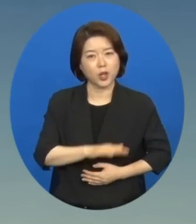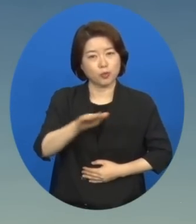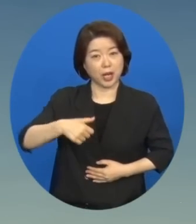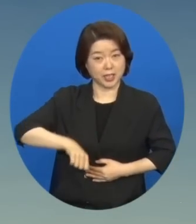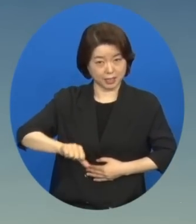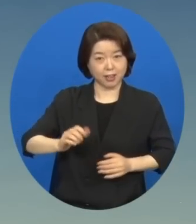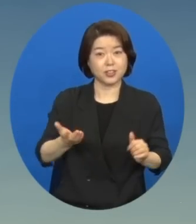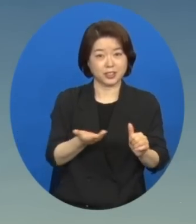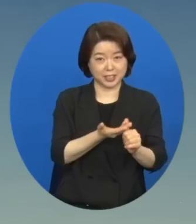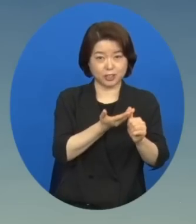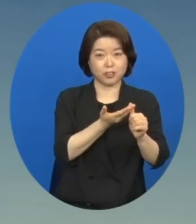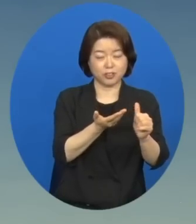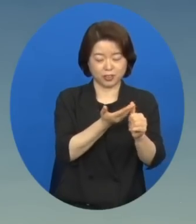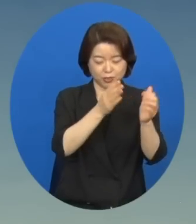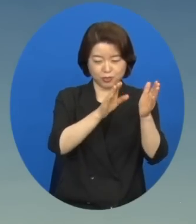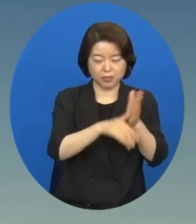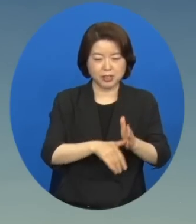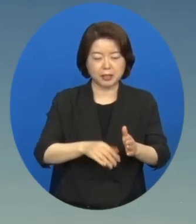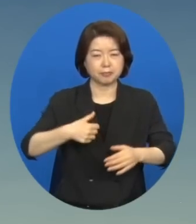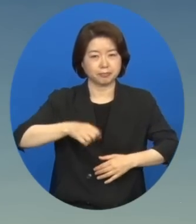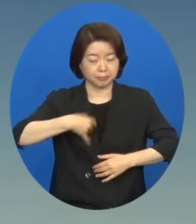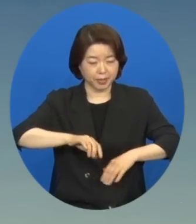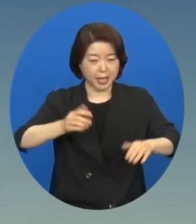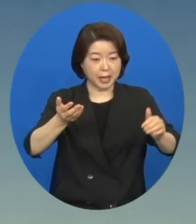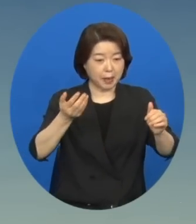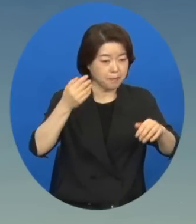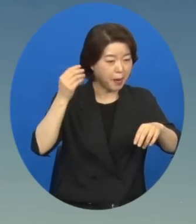키우면 자녀를 징계할 때가 있어요.